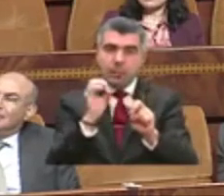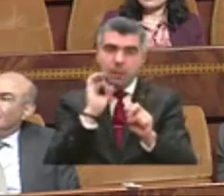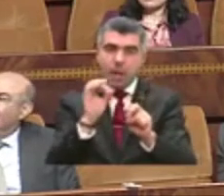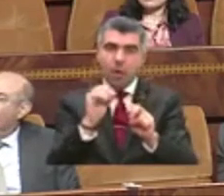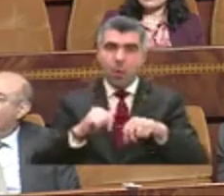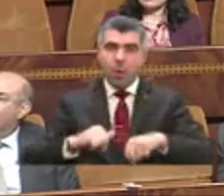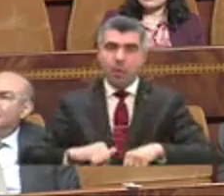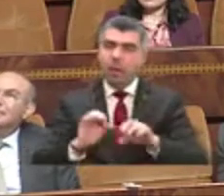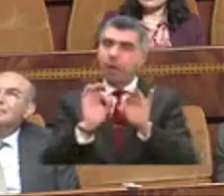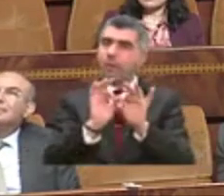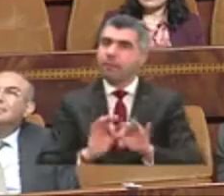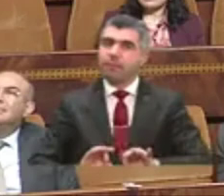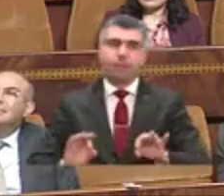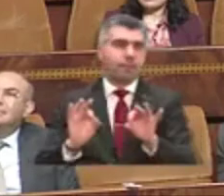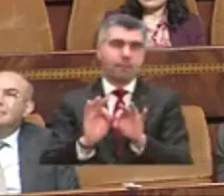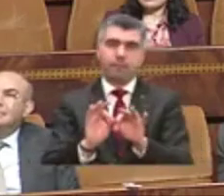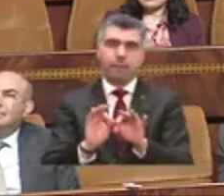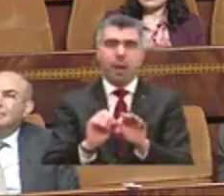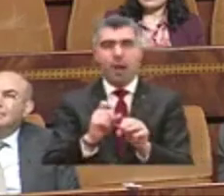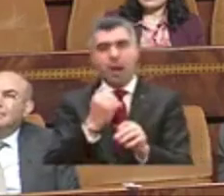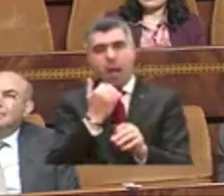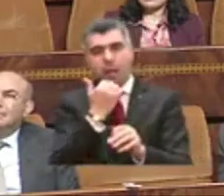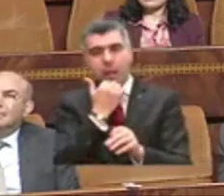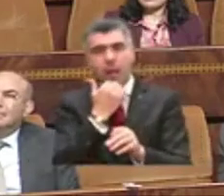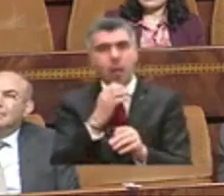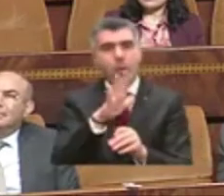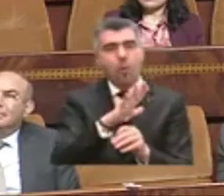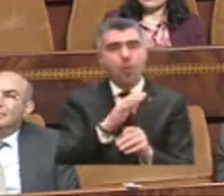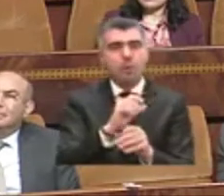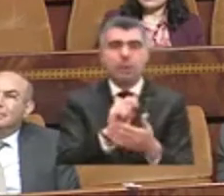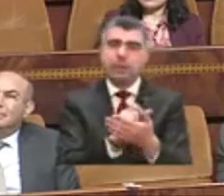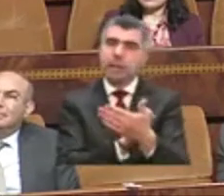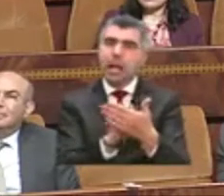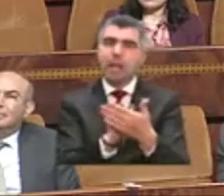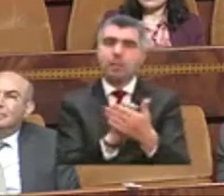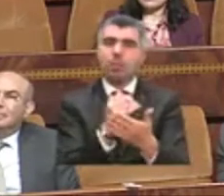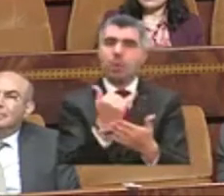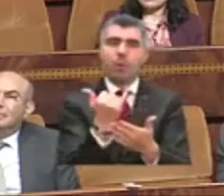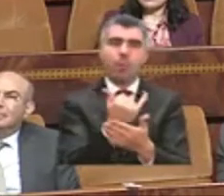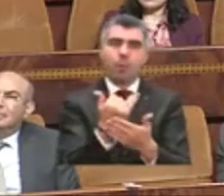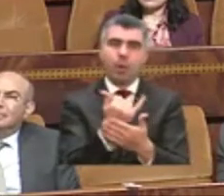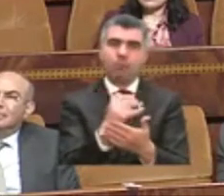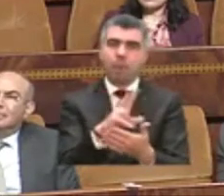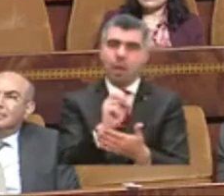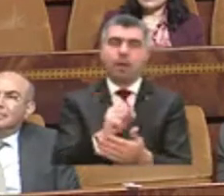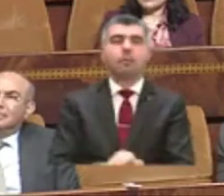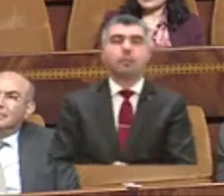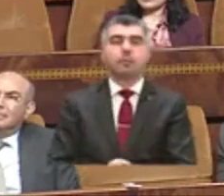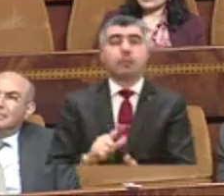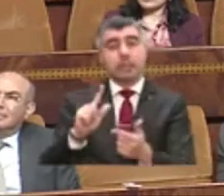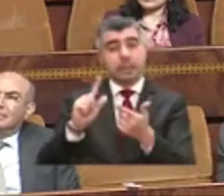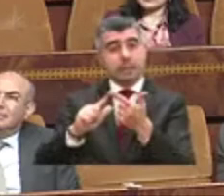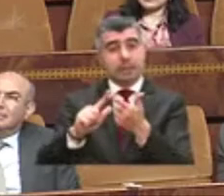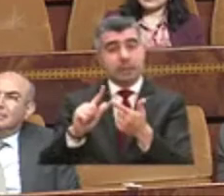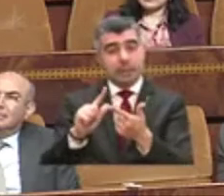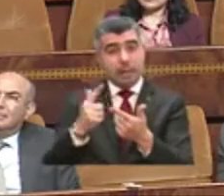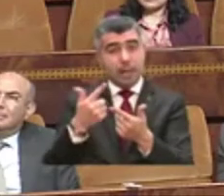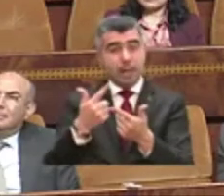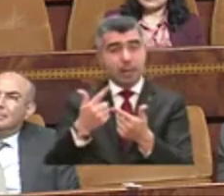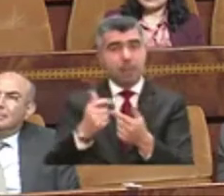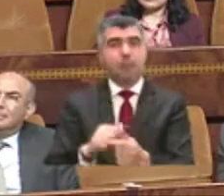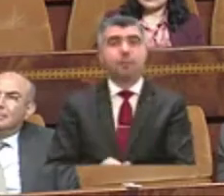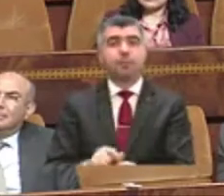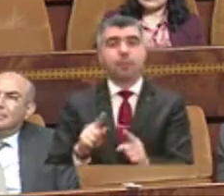الوزير، واللي غلط واللي ما داش الخدمة ديالو يتحاسب، هذا الشيء اللي كنعرفه. والمسألة الثانية سيد الوزير أن تكون